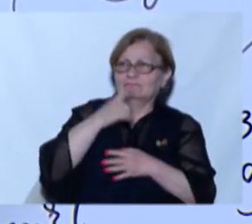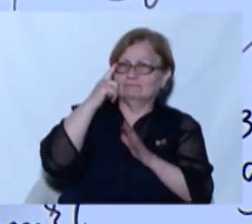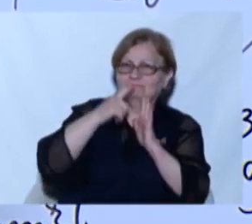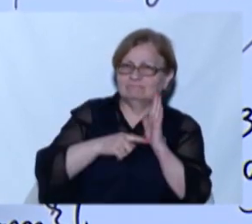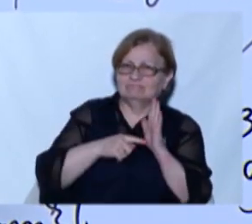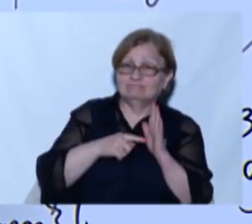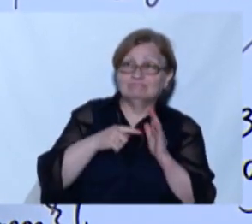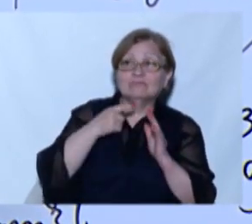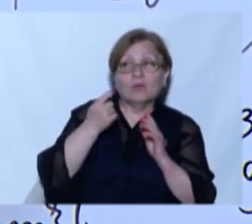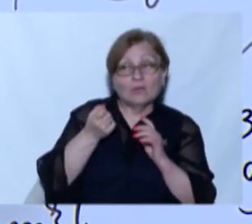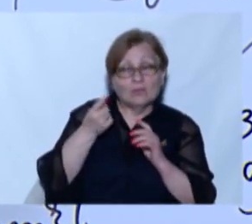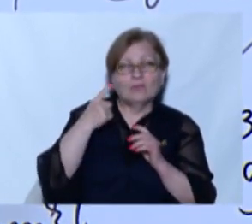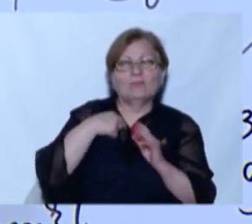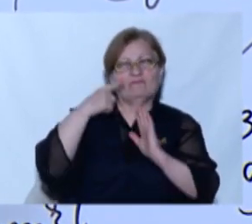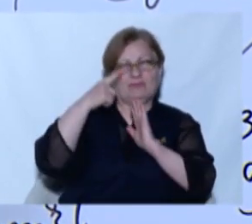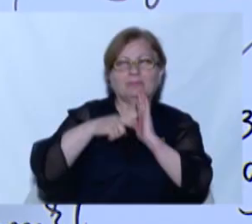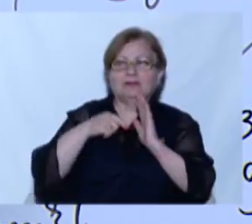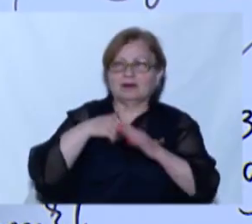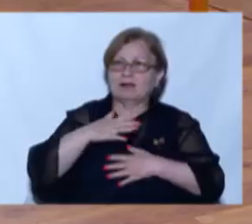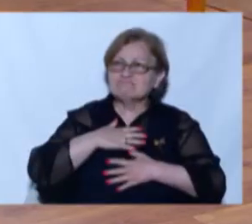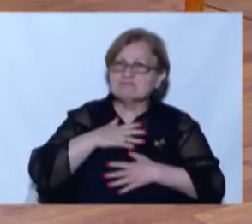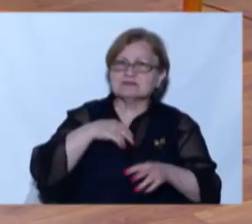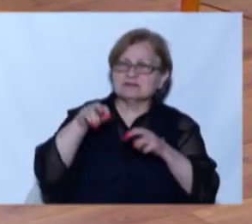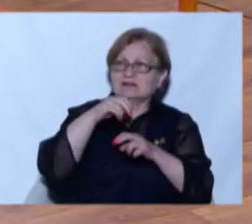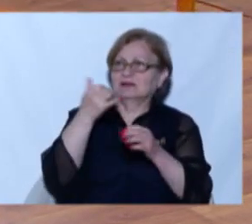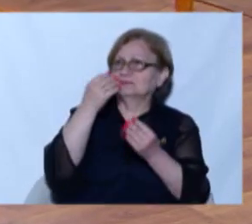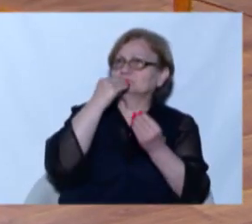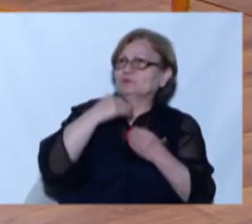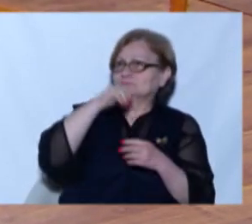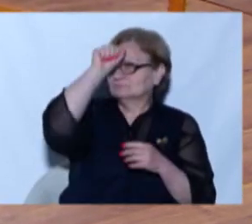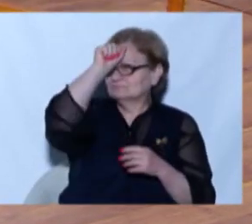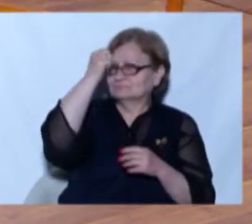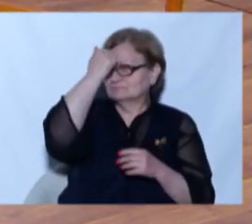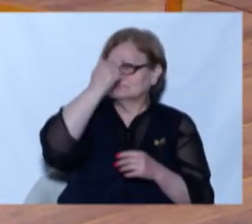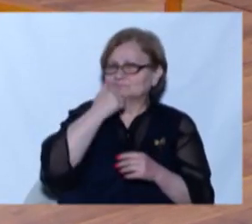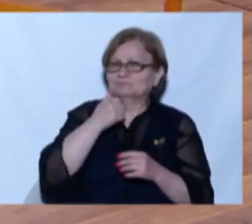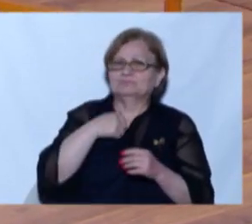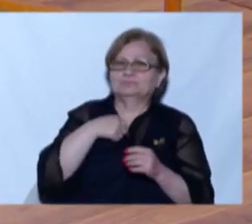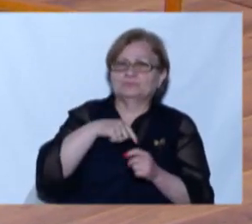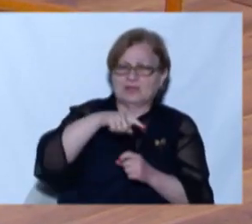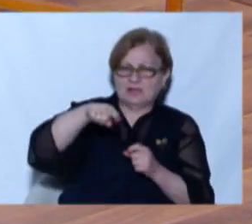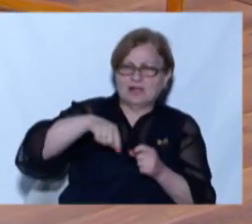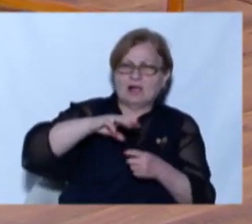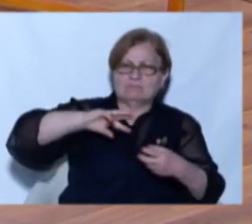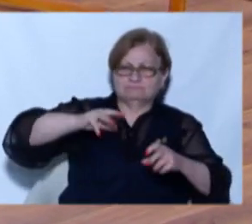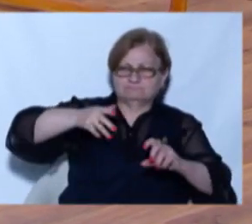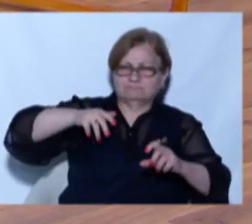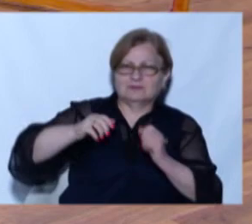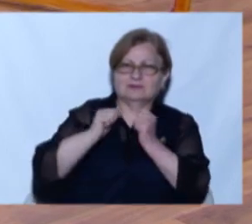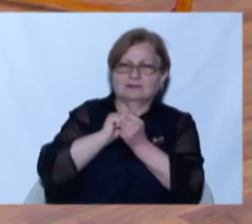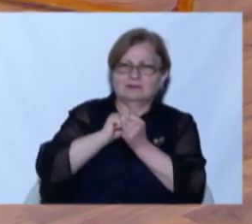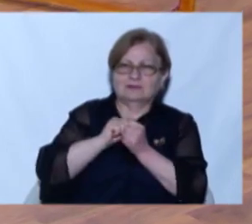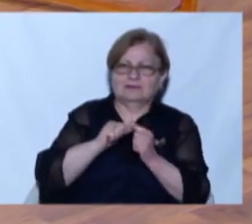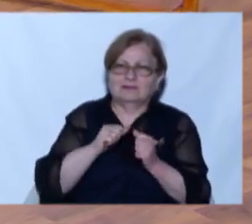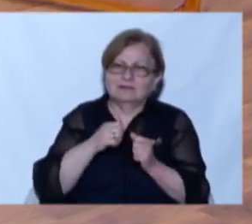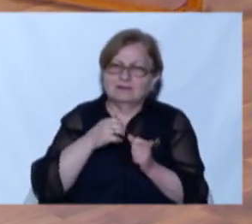თუ გაირჯები, დაუჯილდოვებელი არ დარჩები. ჩანთაში საწერი ქაღალდი მქონდა, გავაკეთე ერთი ძაბრული პარკი, გავავსე, თან